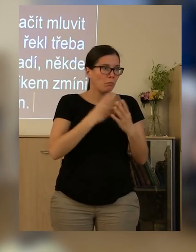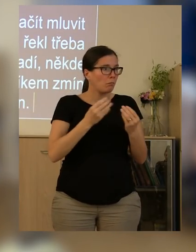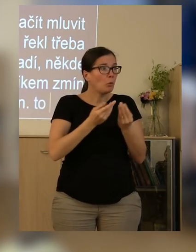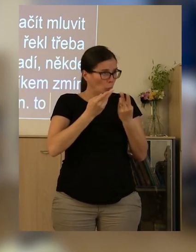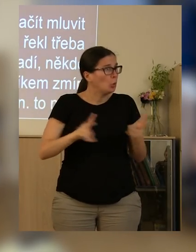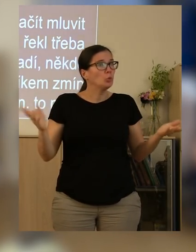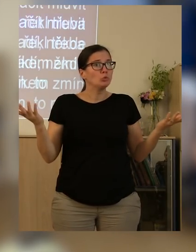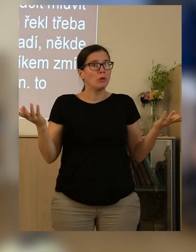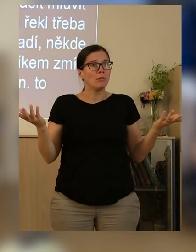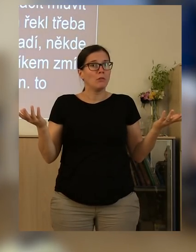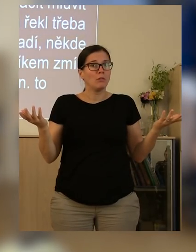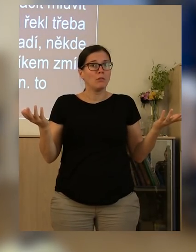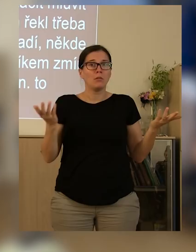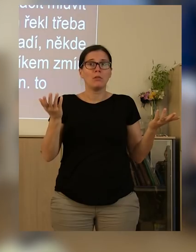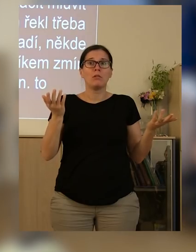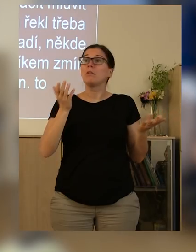nevadí.